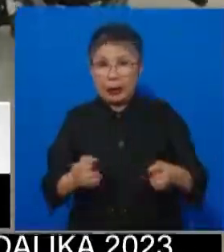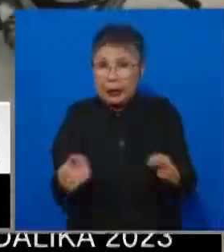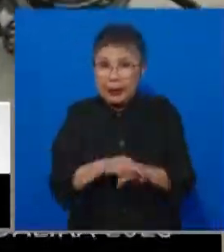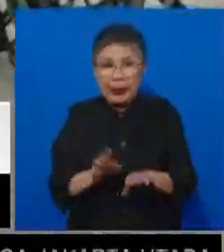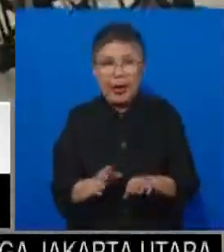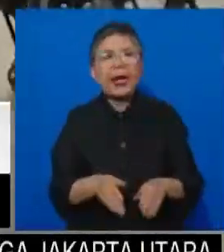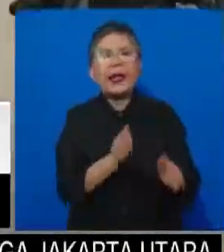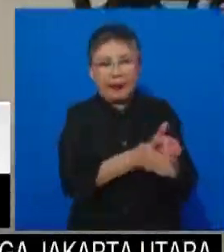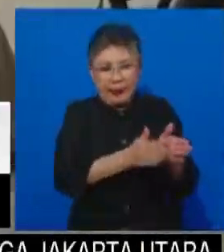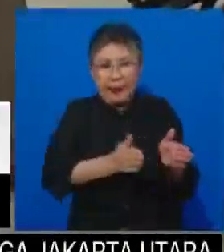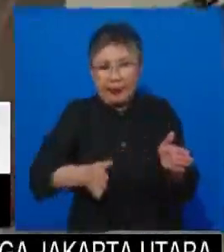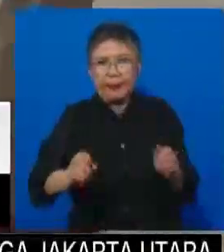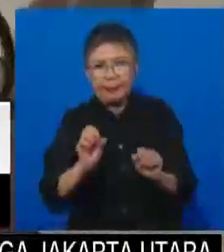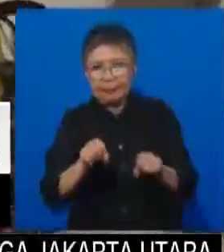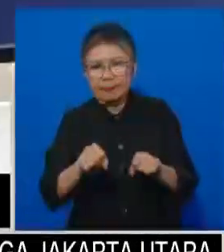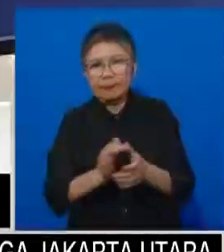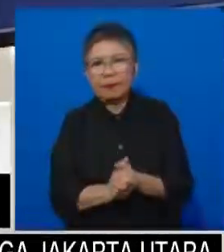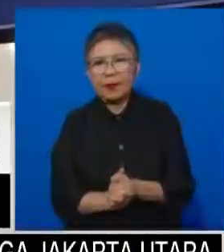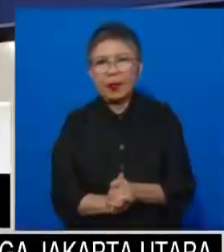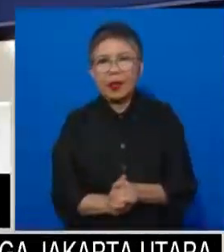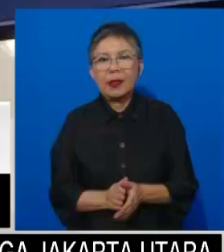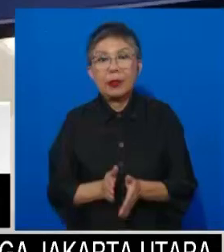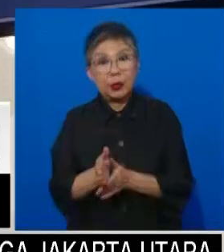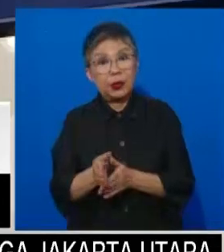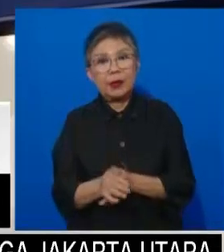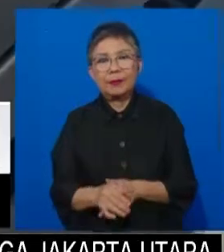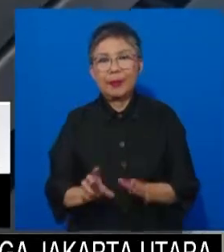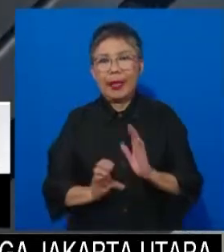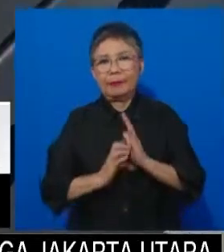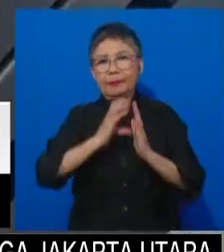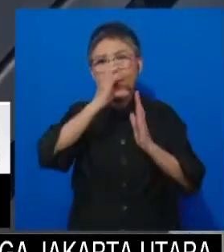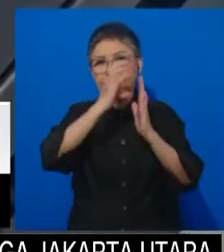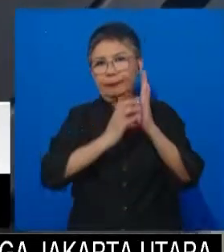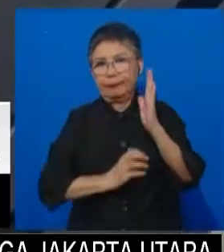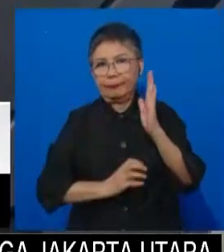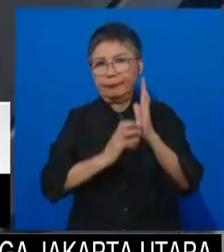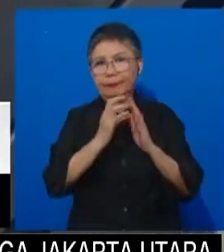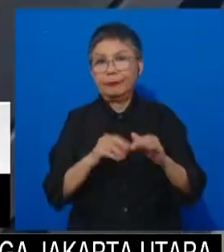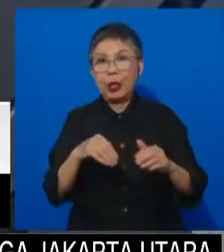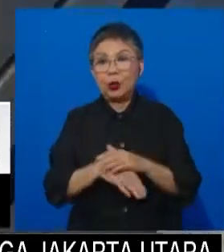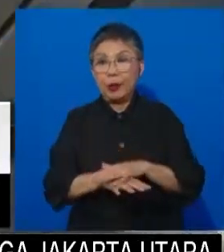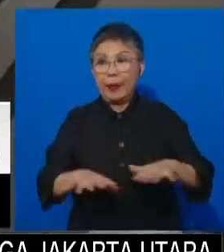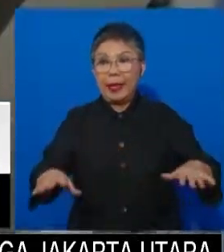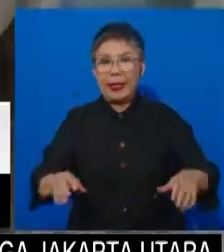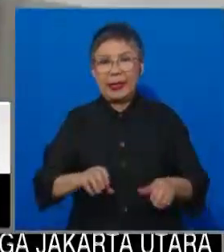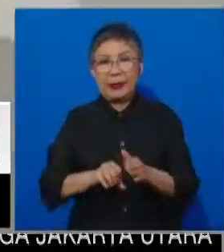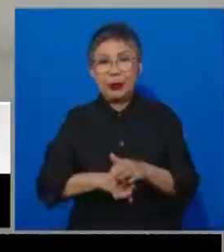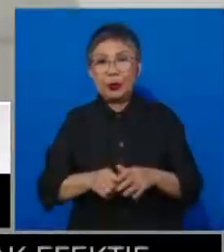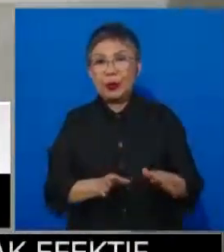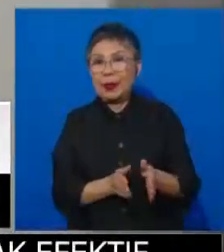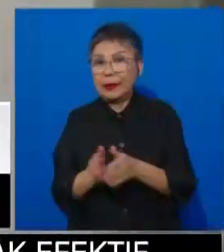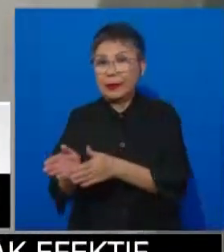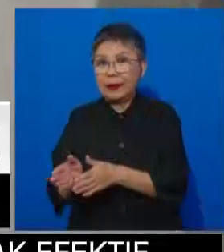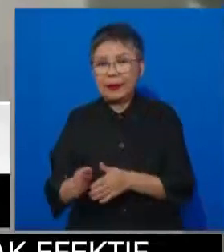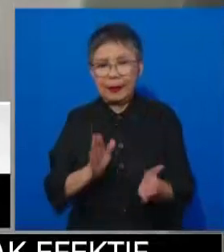tersedia. Pengguna sepeda bisa masuk stasiun menggunakan lift. Untuk memasuki peron, pesepeda diarahkan untuk